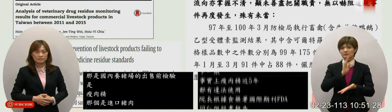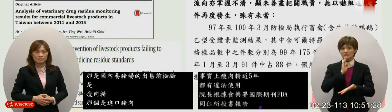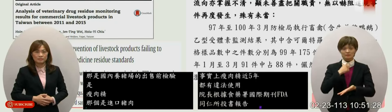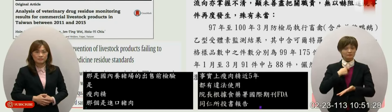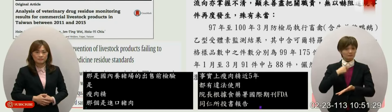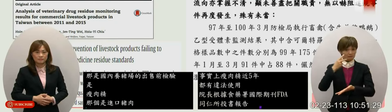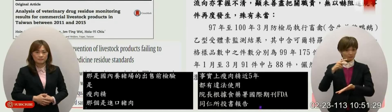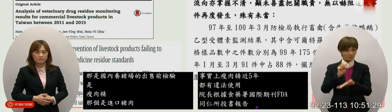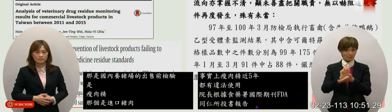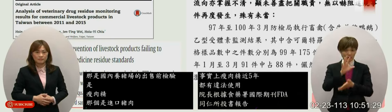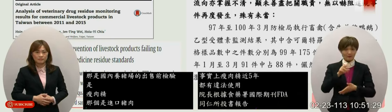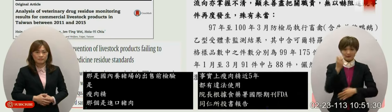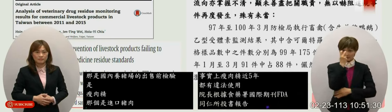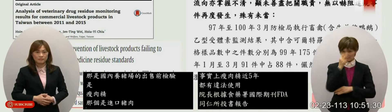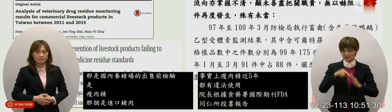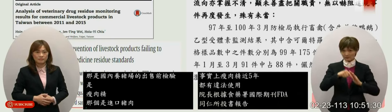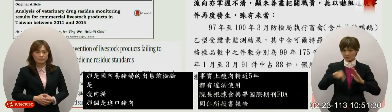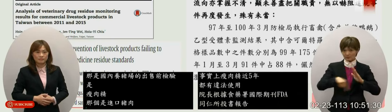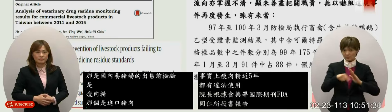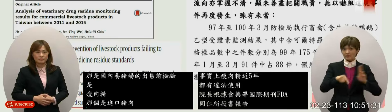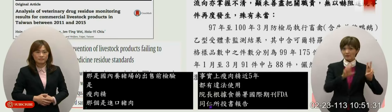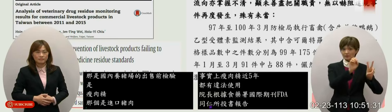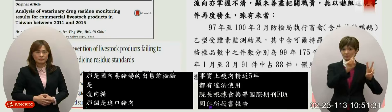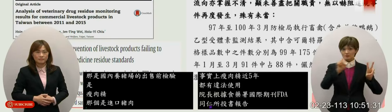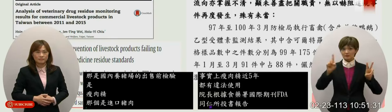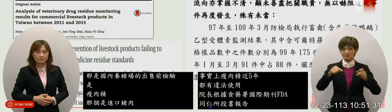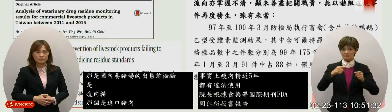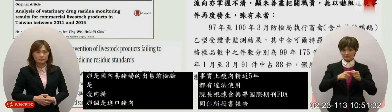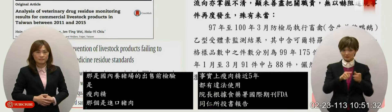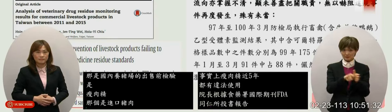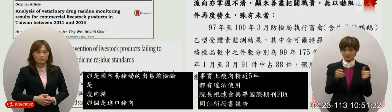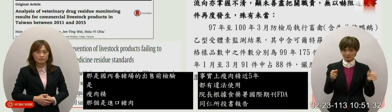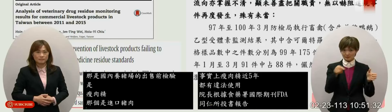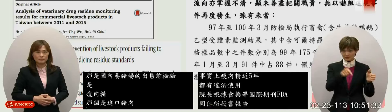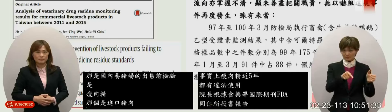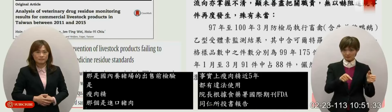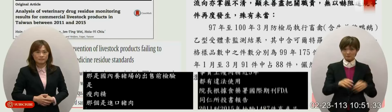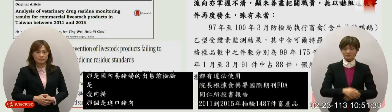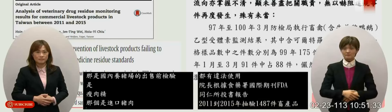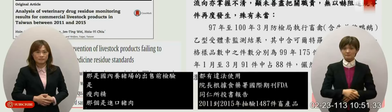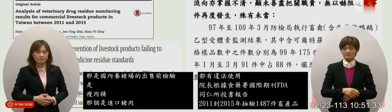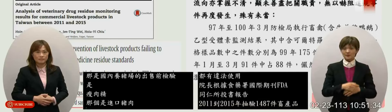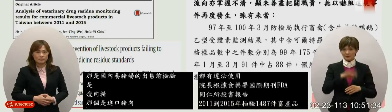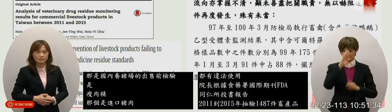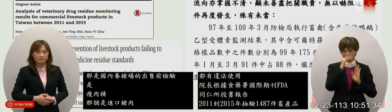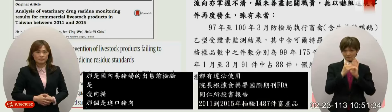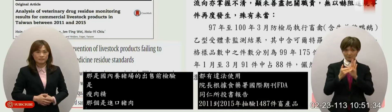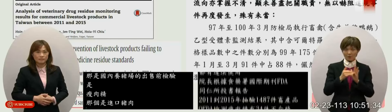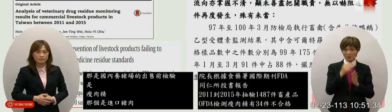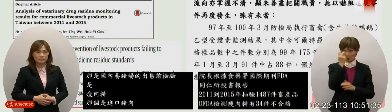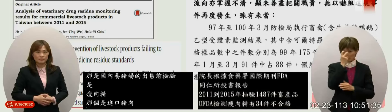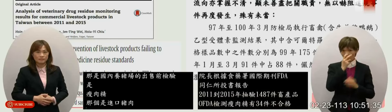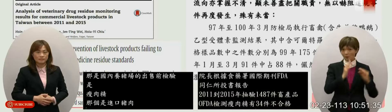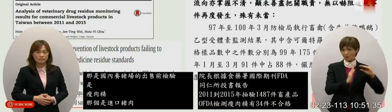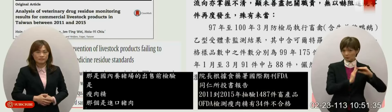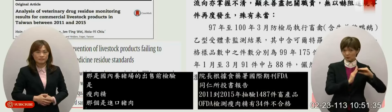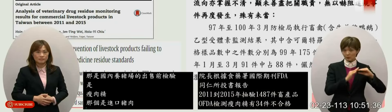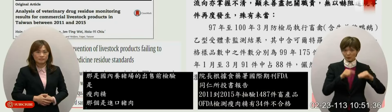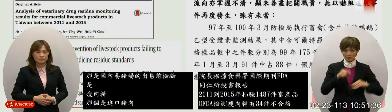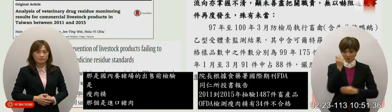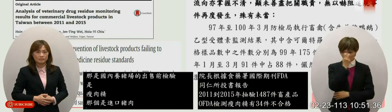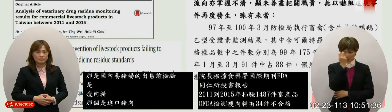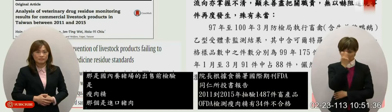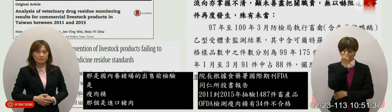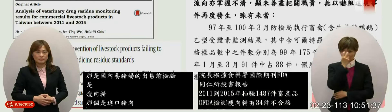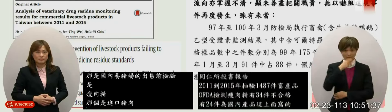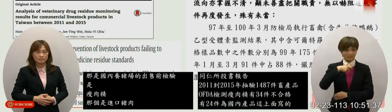长，监察院在2011年的时候，因为防检局去检测到非常高比率的违